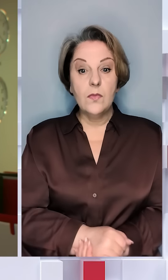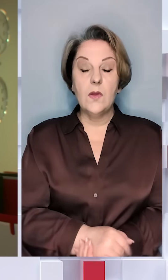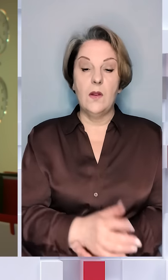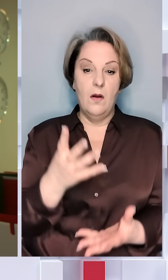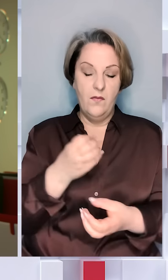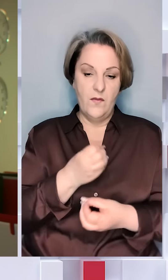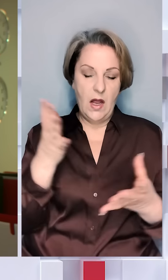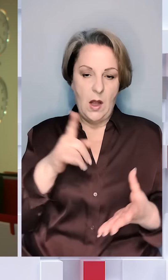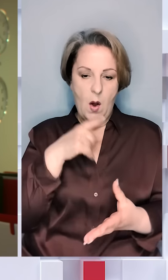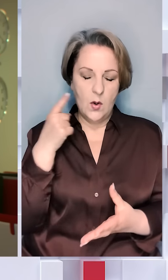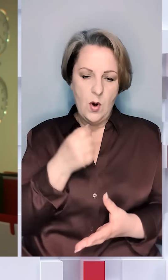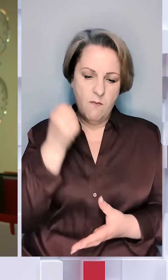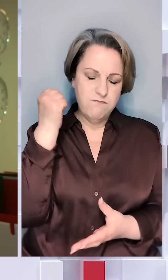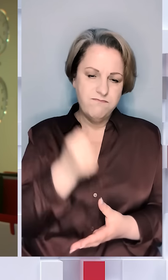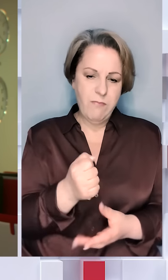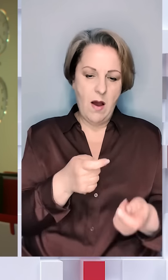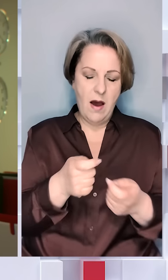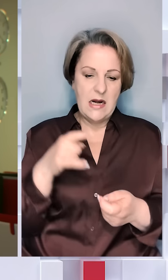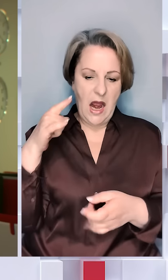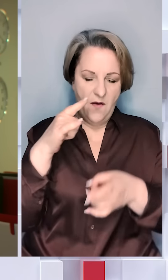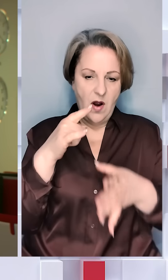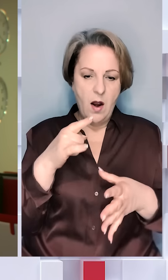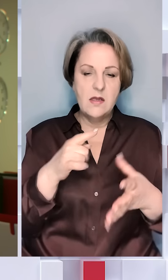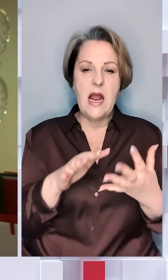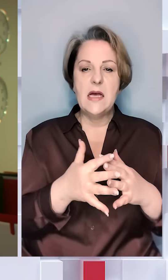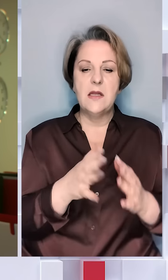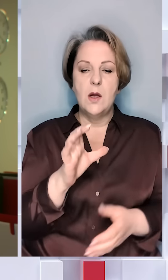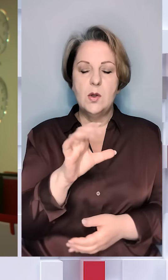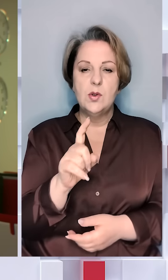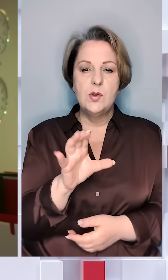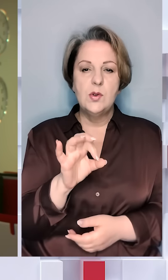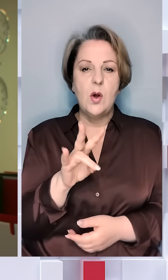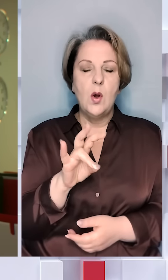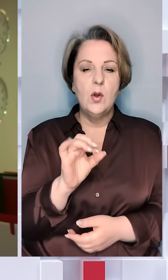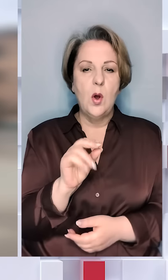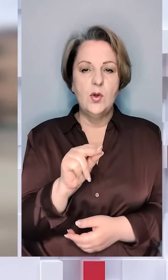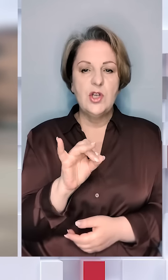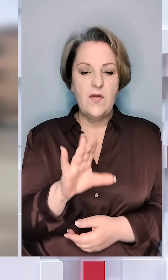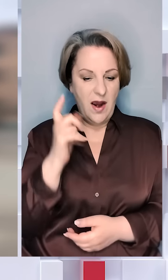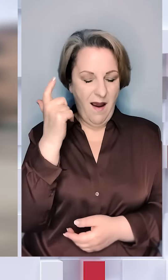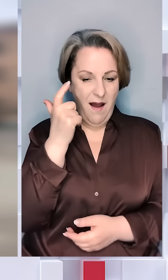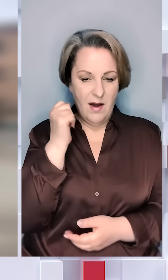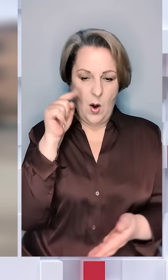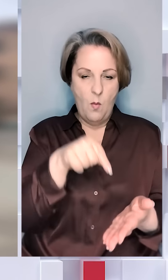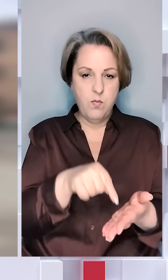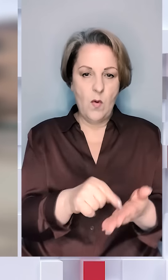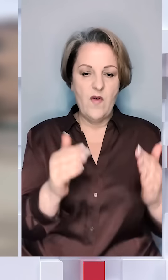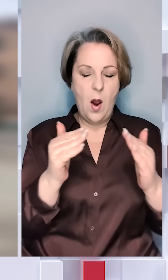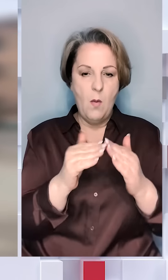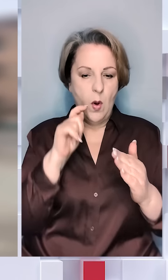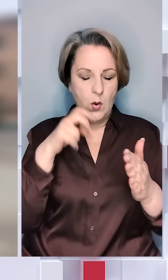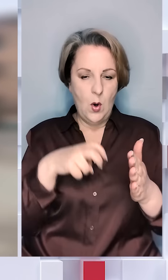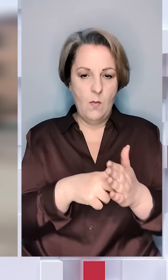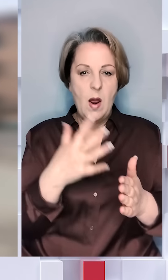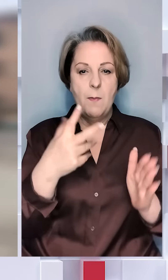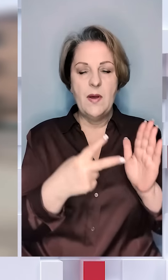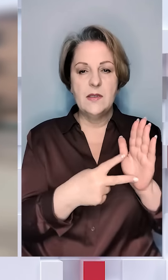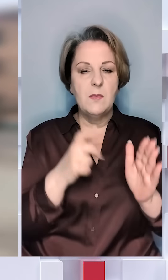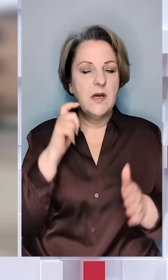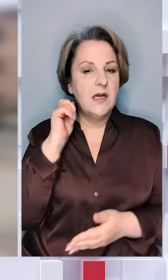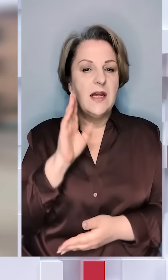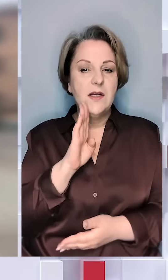В день росіяни вдарили керованою авіабомбою по селищу Золочів на Харківщині. Влучили в будівлю Укрпошти.